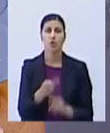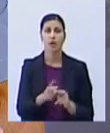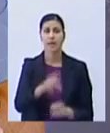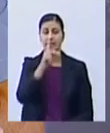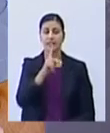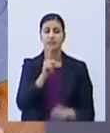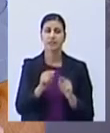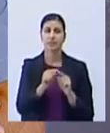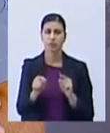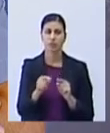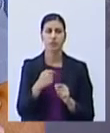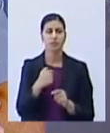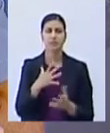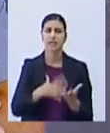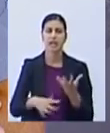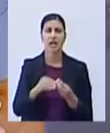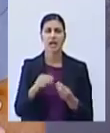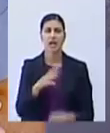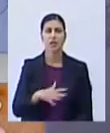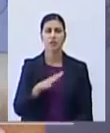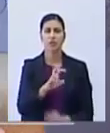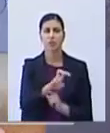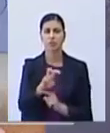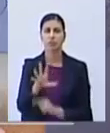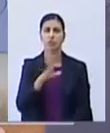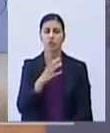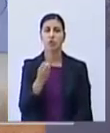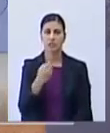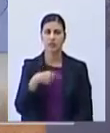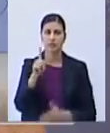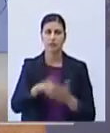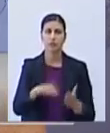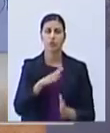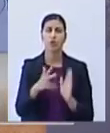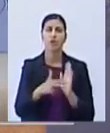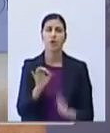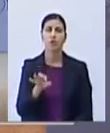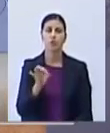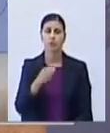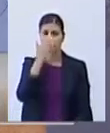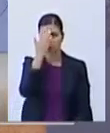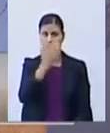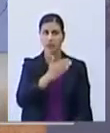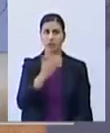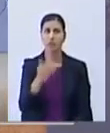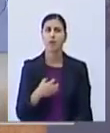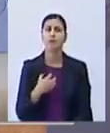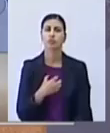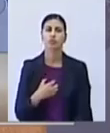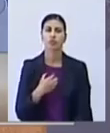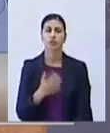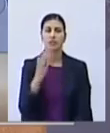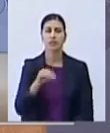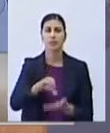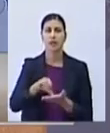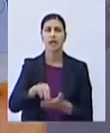თვის განმავლობაში მოვიარეთ თითქმის მთელი საქართველო და კიდევ ერთხელ დავწმუნდით იმაში, რომ 8 ოქტომბერს მოსახლეობა მნიშვნელოვან როლს